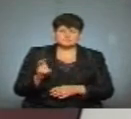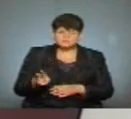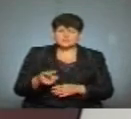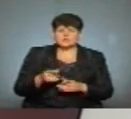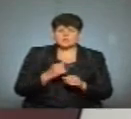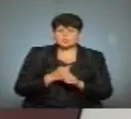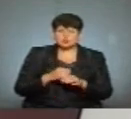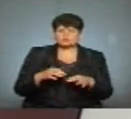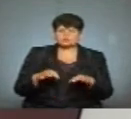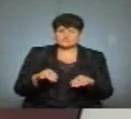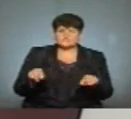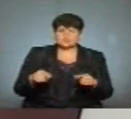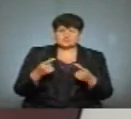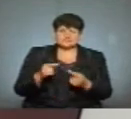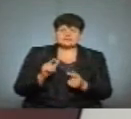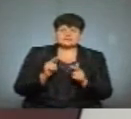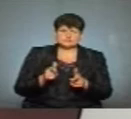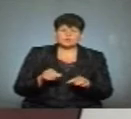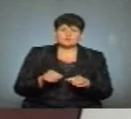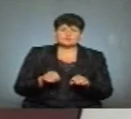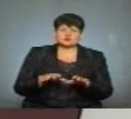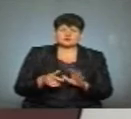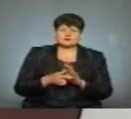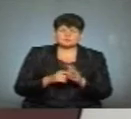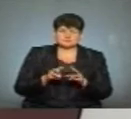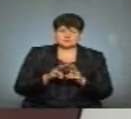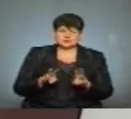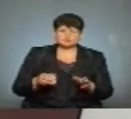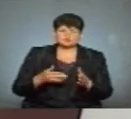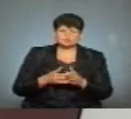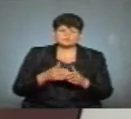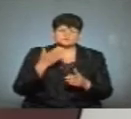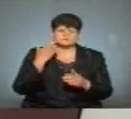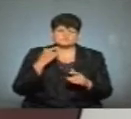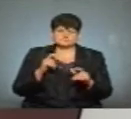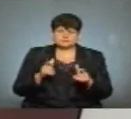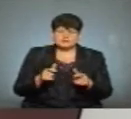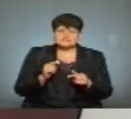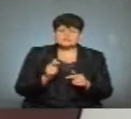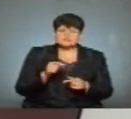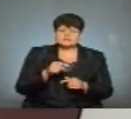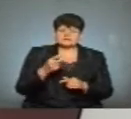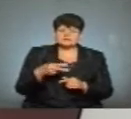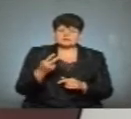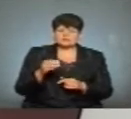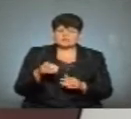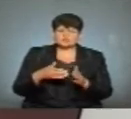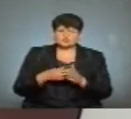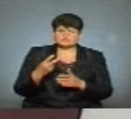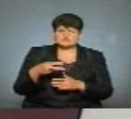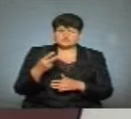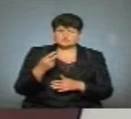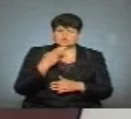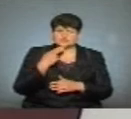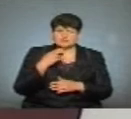транспорту в Тернополі відновили відповідно до постанови Кабміну про адаптивний карантин. Згідно із нею, з 22 травня до 22